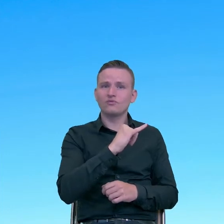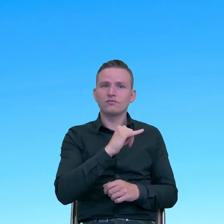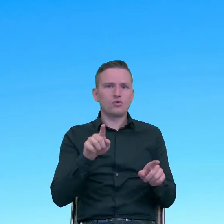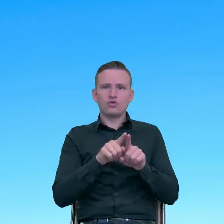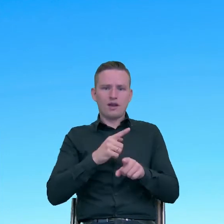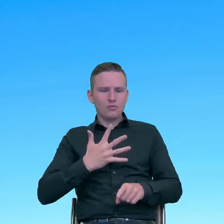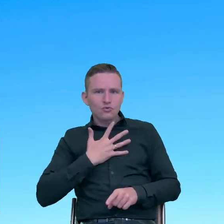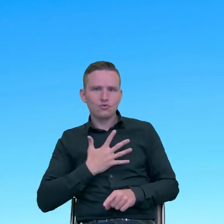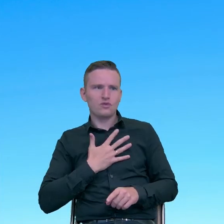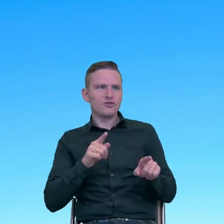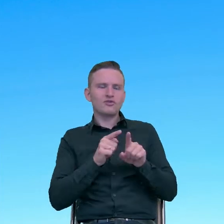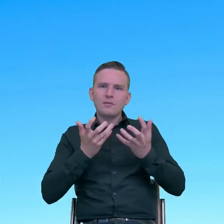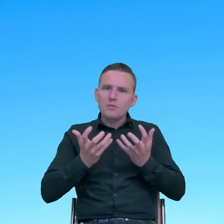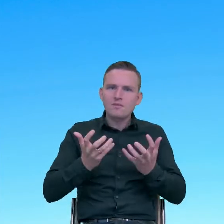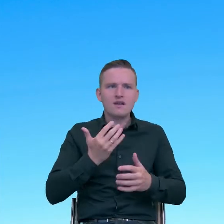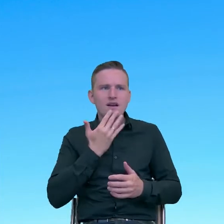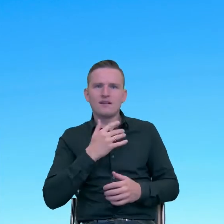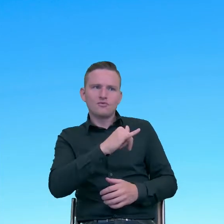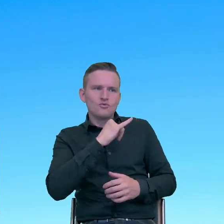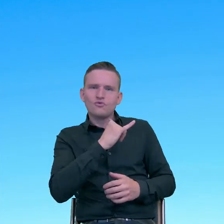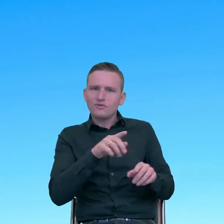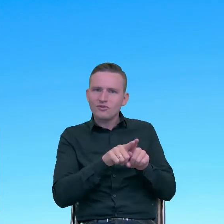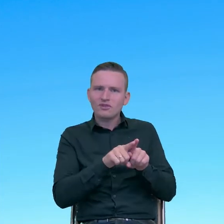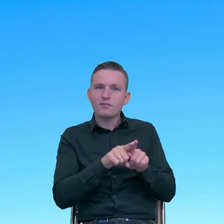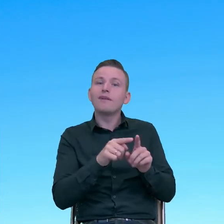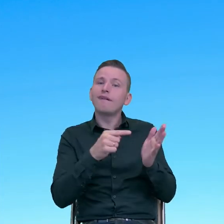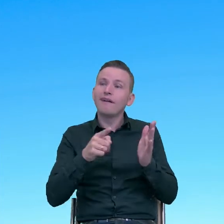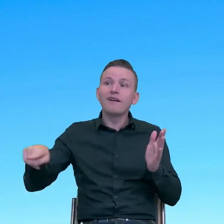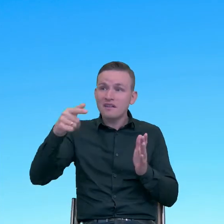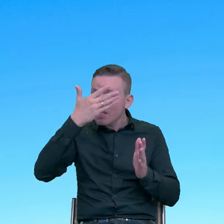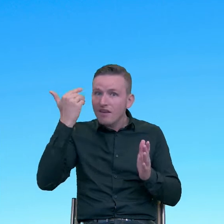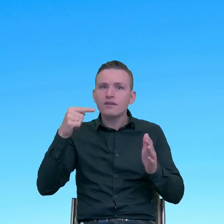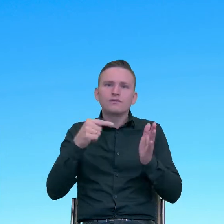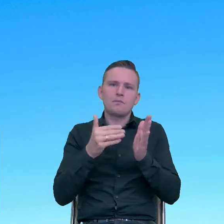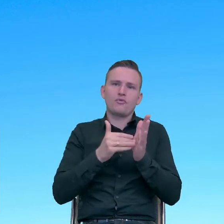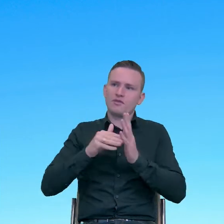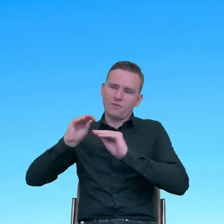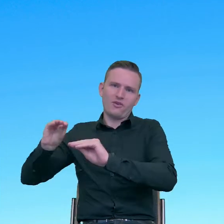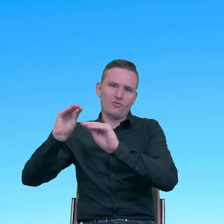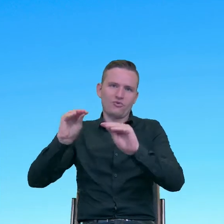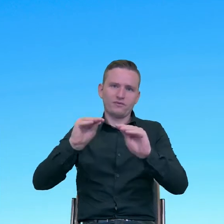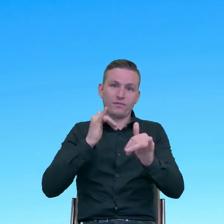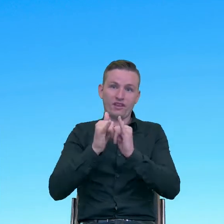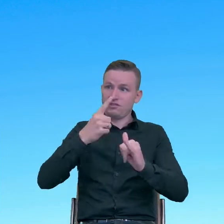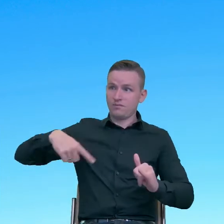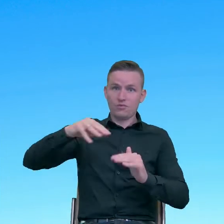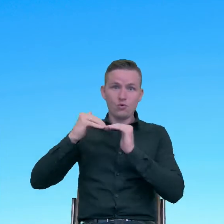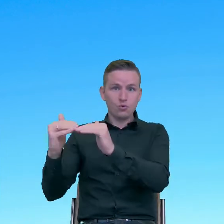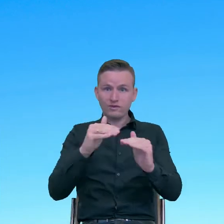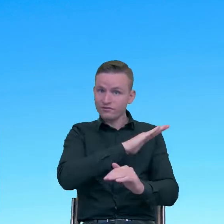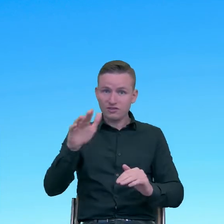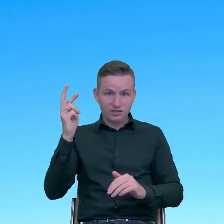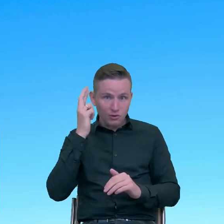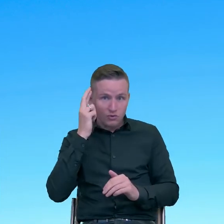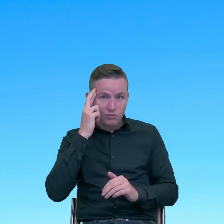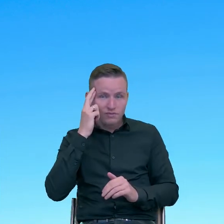same potrzeby, chęci, pragnienia. I myślę, że wtedy, kiedy wszyscy to doskonale zrozumiemy, tak naprawdę z tej dostępności